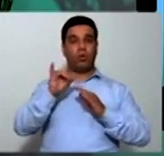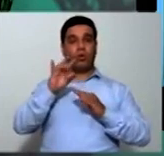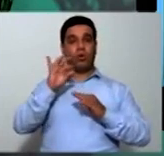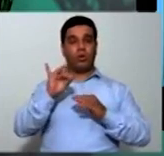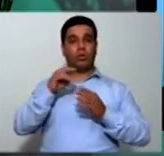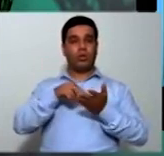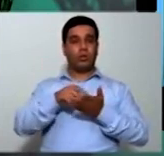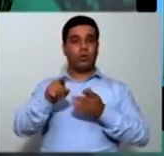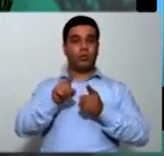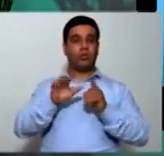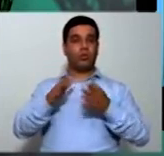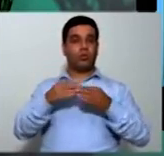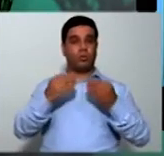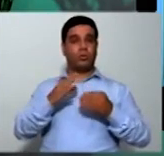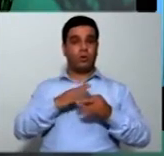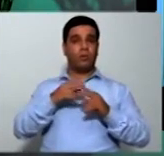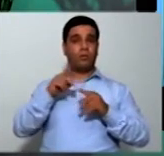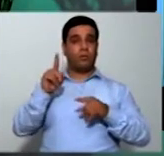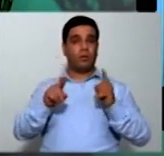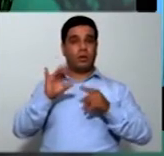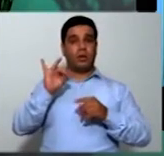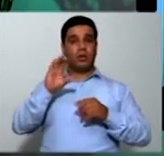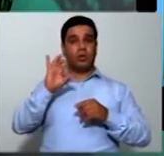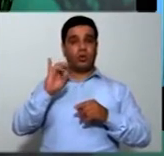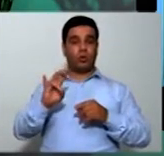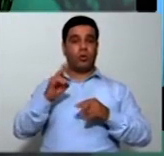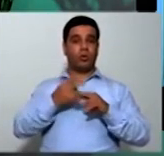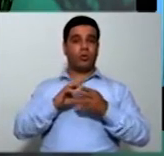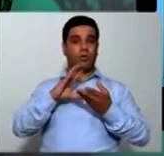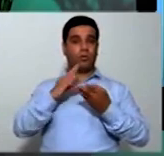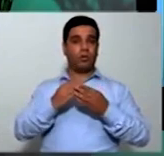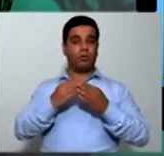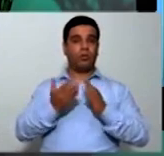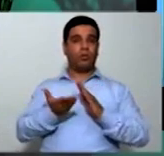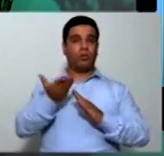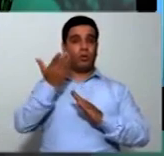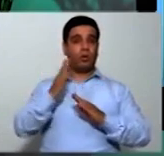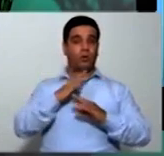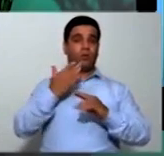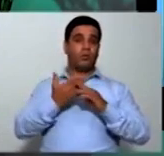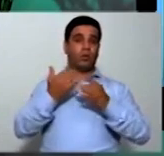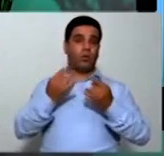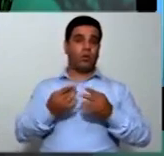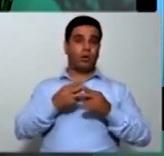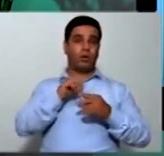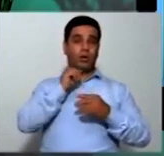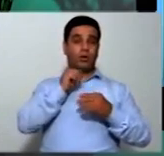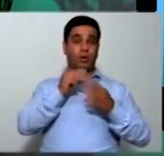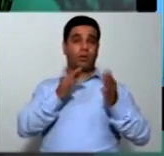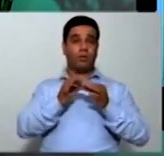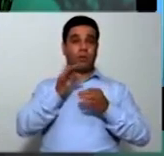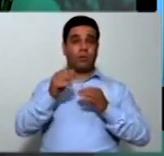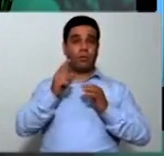ham yuz berdi. Ba'zi isyonlar qurolli qo'zg'alonlar darajasiga ko'tarildi. Oddiygina Qashqadaryo viloyatida